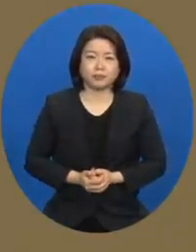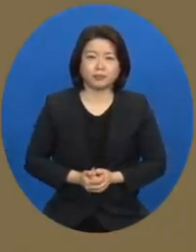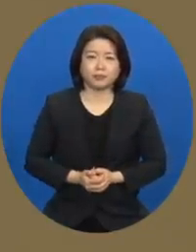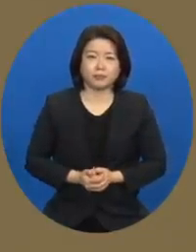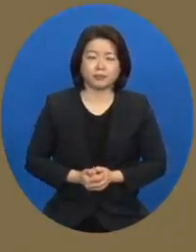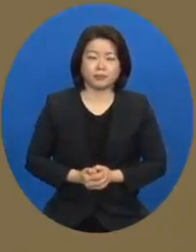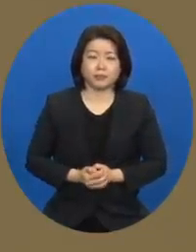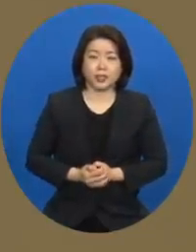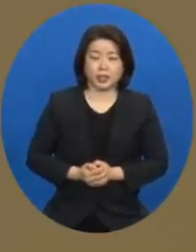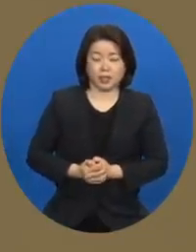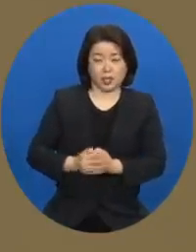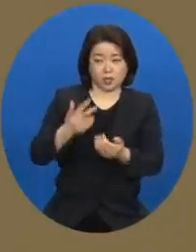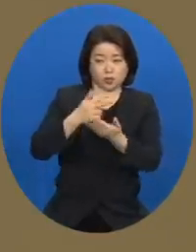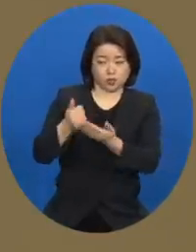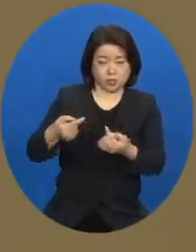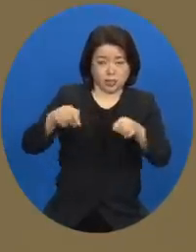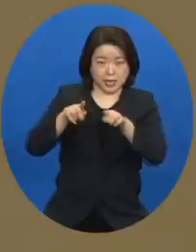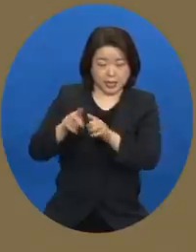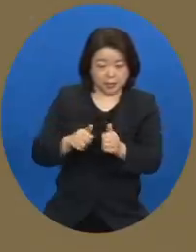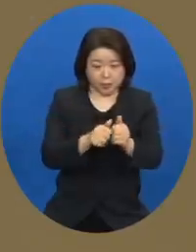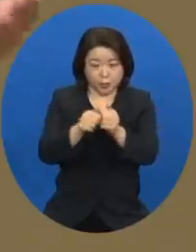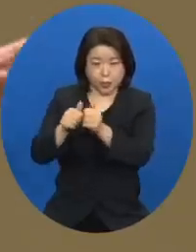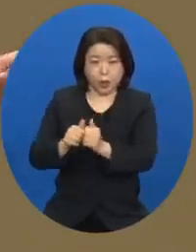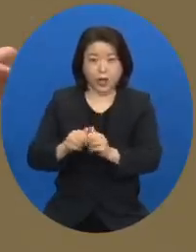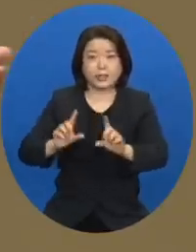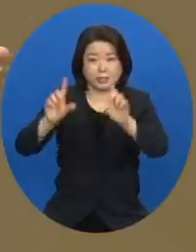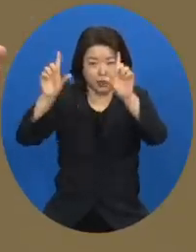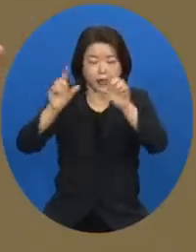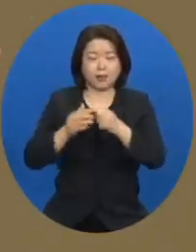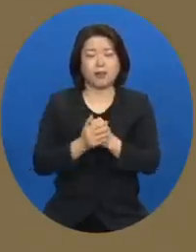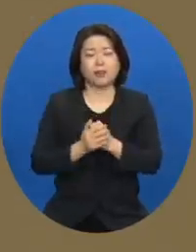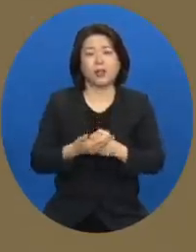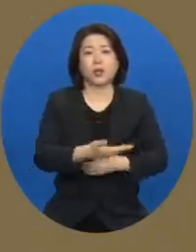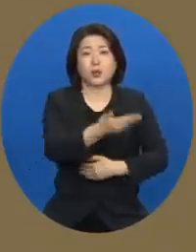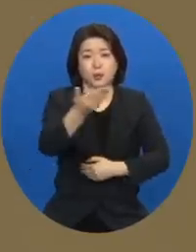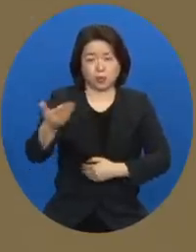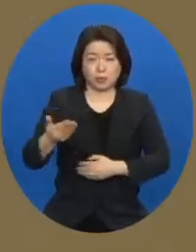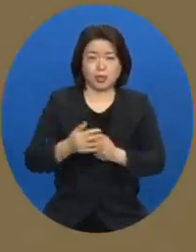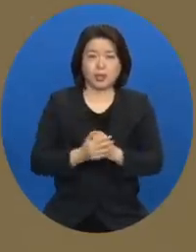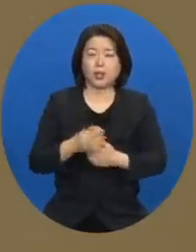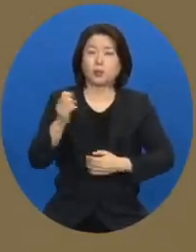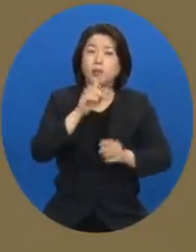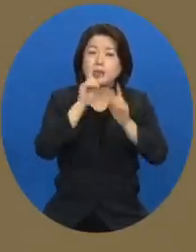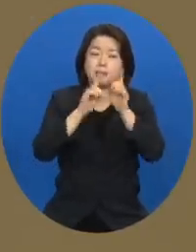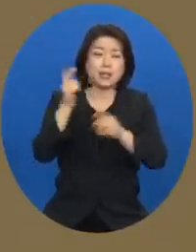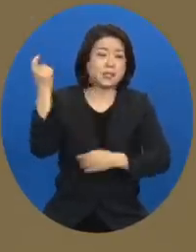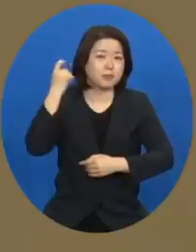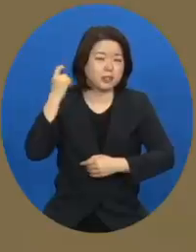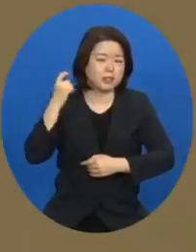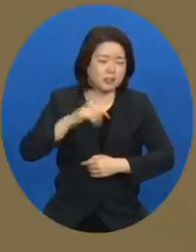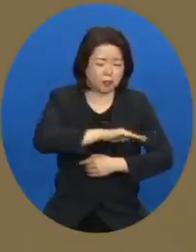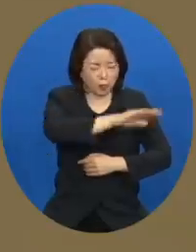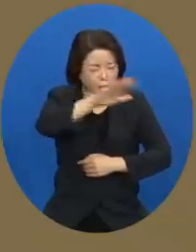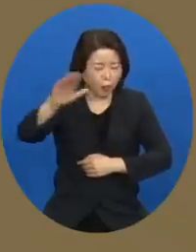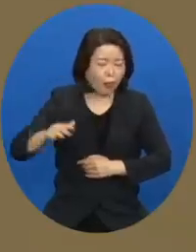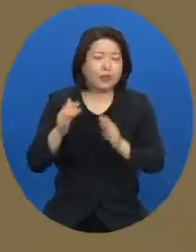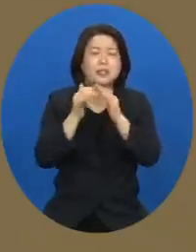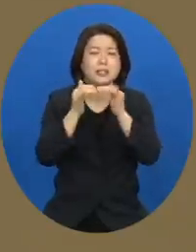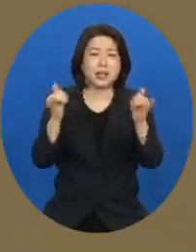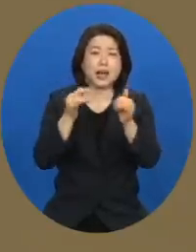With Jesus Day 주일에 우리 교우들에게 그리고 오늘 이 말씀을 듣는 모든